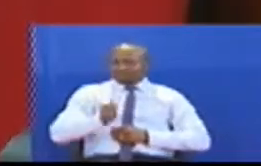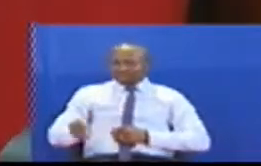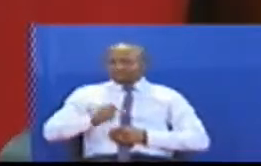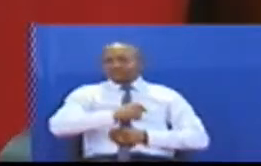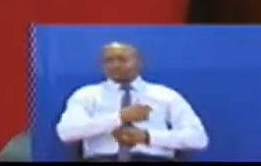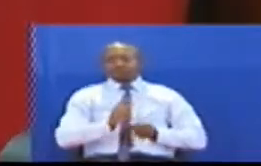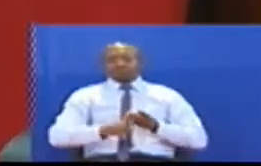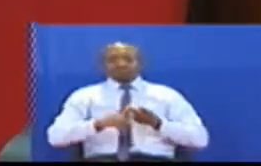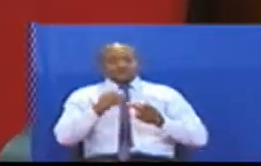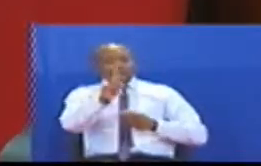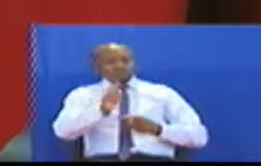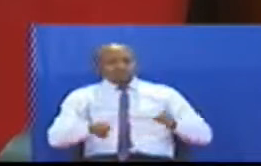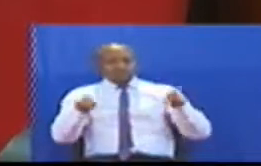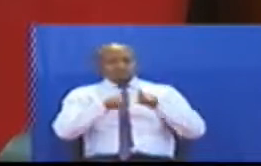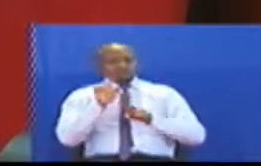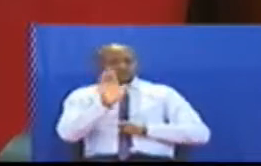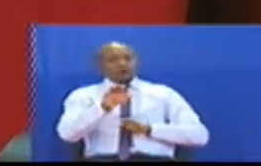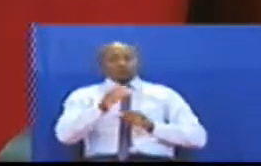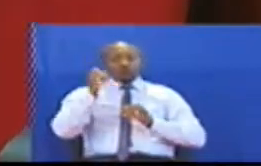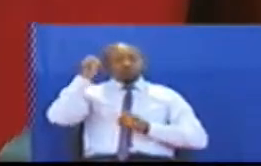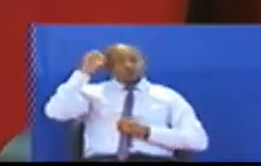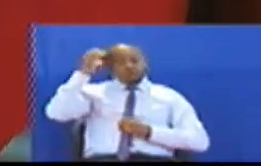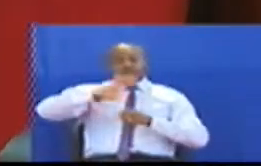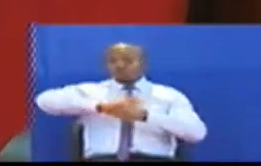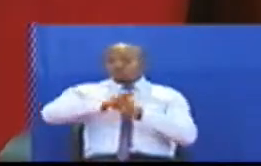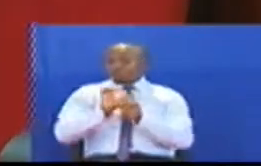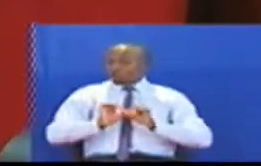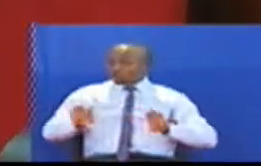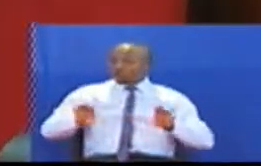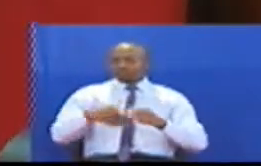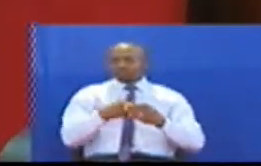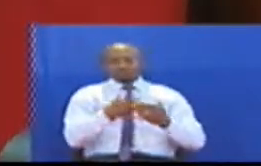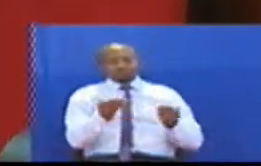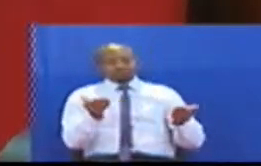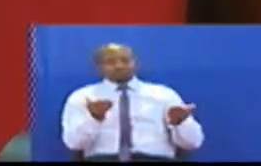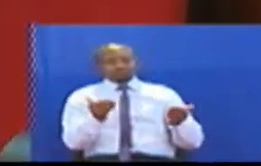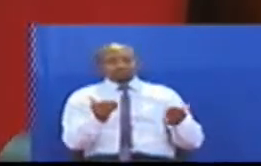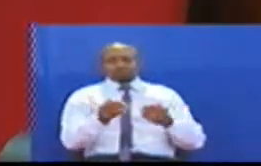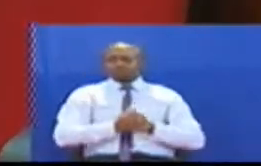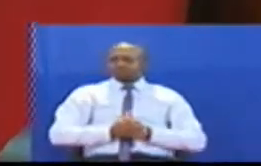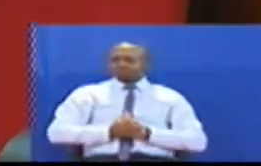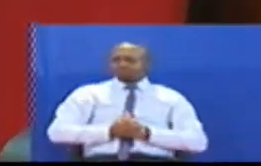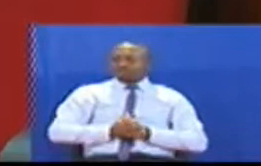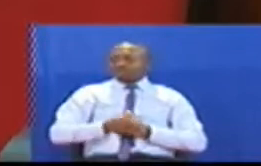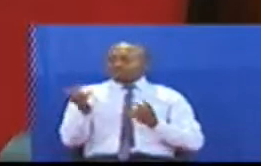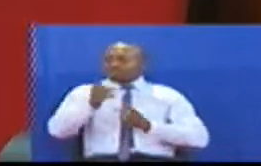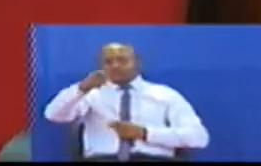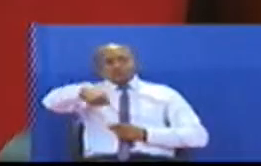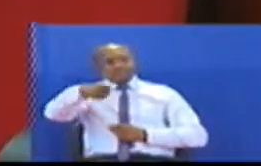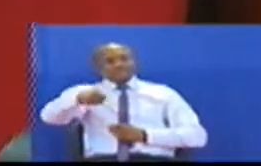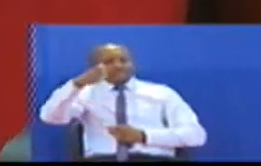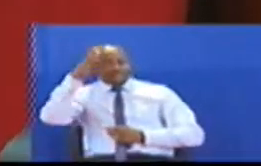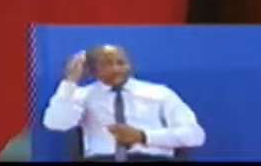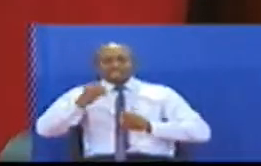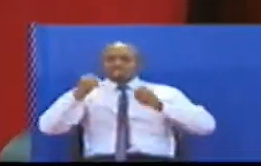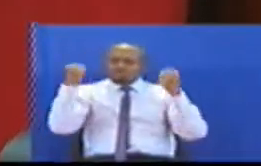ndugu zao wamepatwa na ugonjwa huu, lakini pia ambao wameondekewa. Nipongeze sana serikali kwa juhudi kubwa